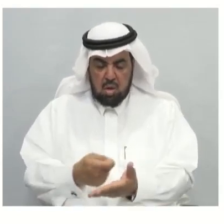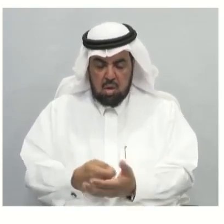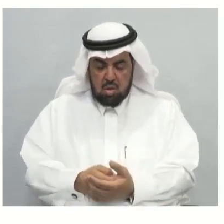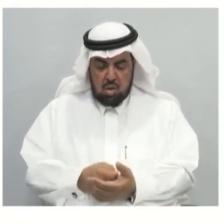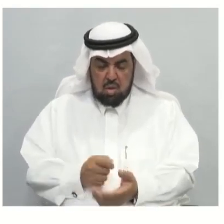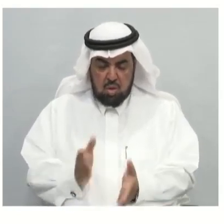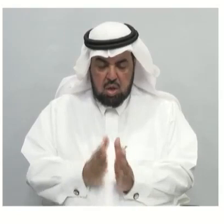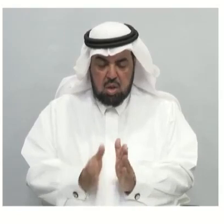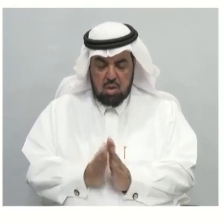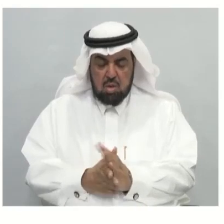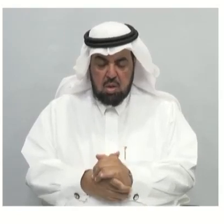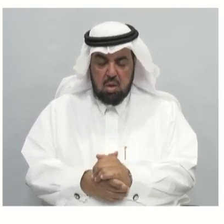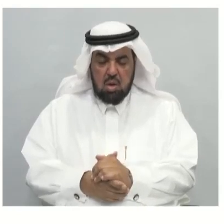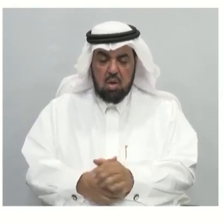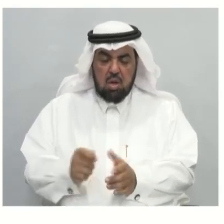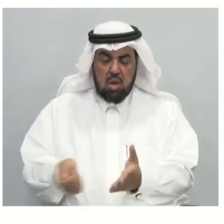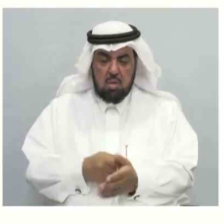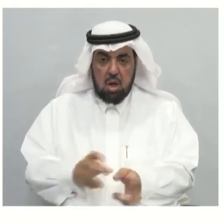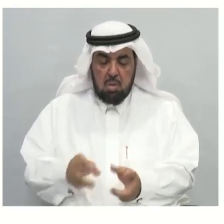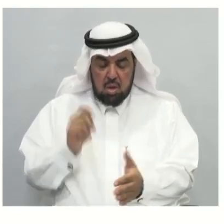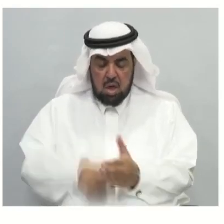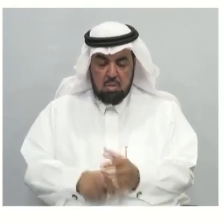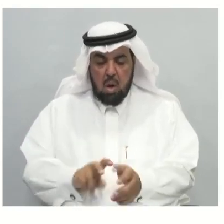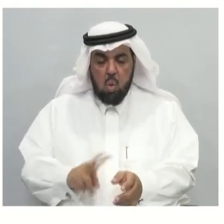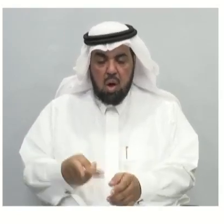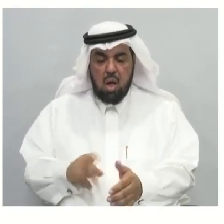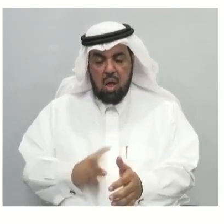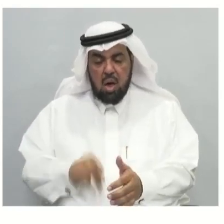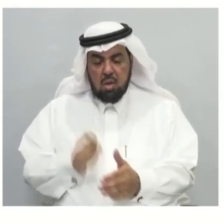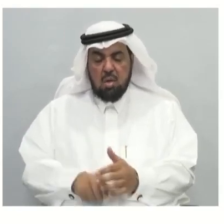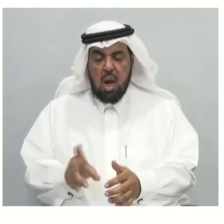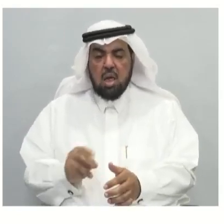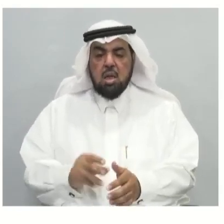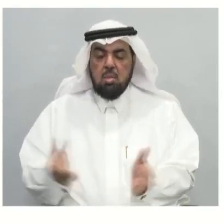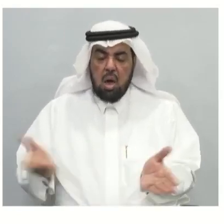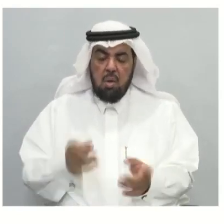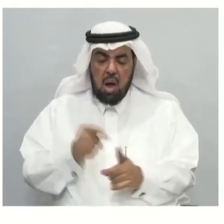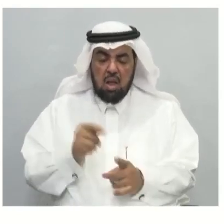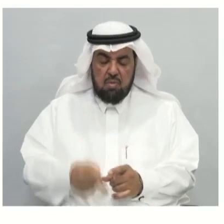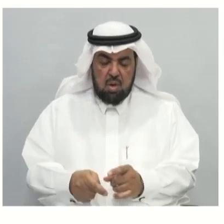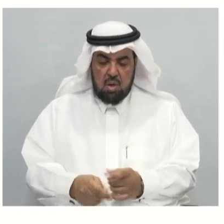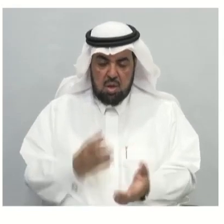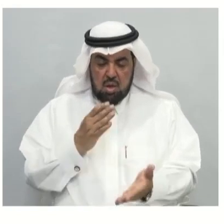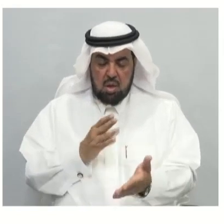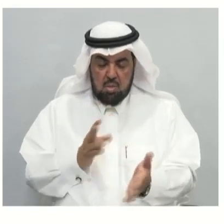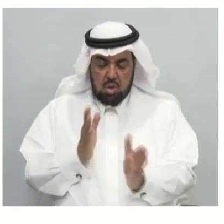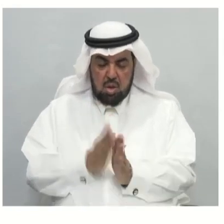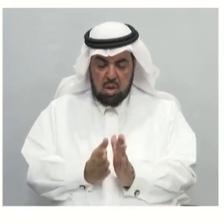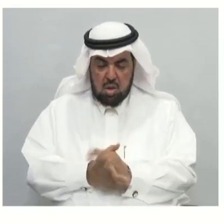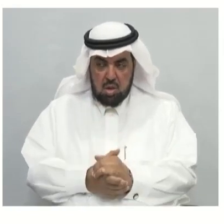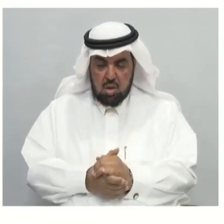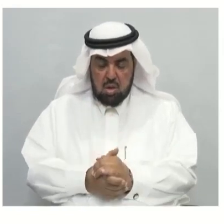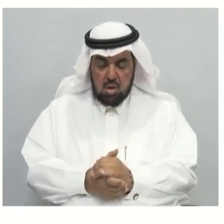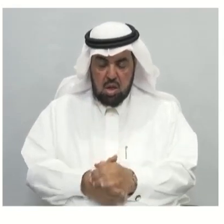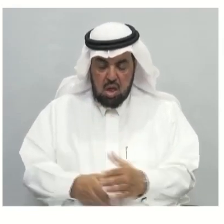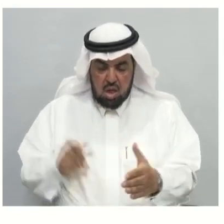هذا المستند حيث انها قد تكتب بنمط رسمي او غير رسمي وفقا للجمهور والهدف من تلك المستندات بحيث ان